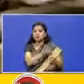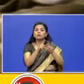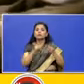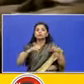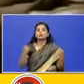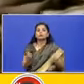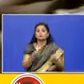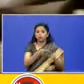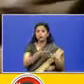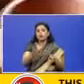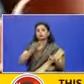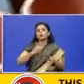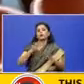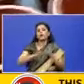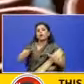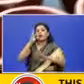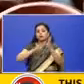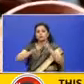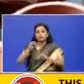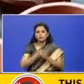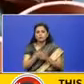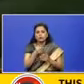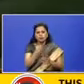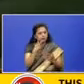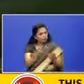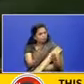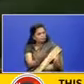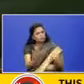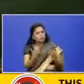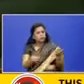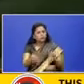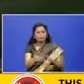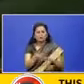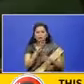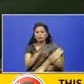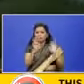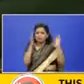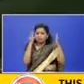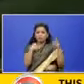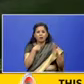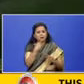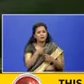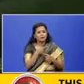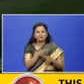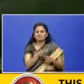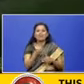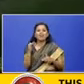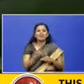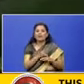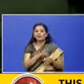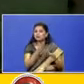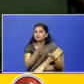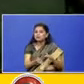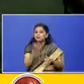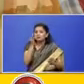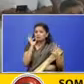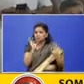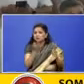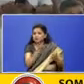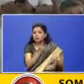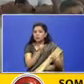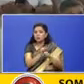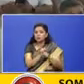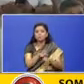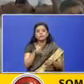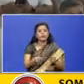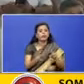इन्होंने प्रशिक्षण भी लिया था। इस अद्भुत प्रयास की जितनी भी प्रशंसा की जाए कम है। साथियों,